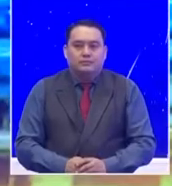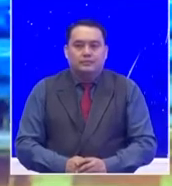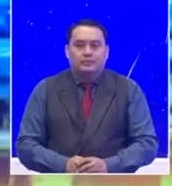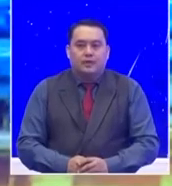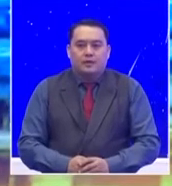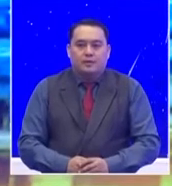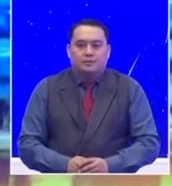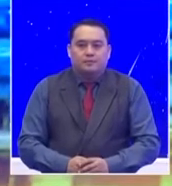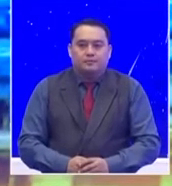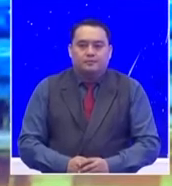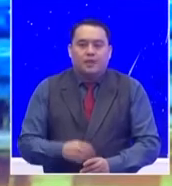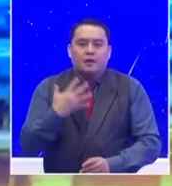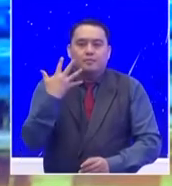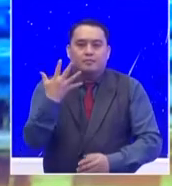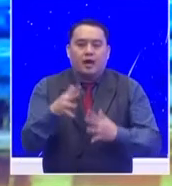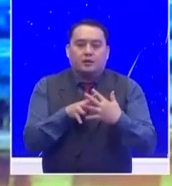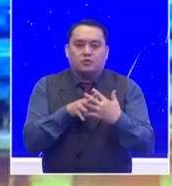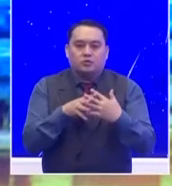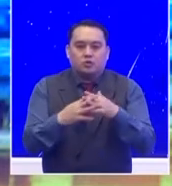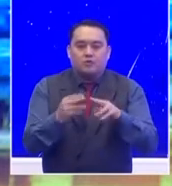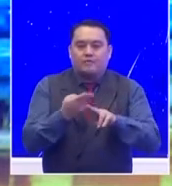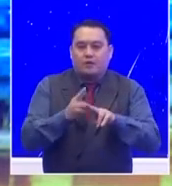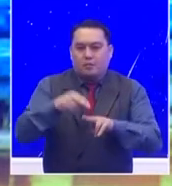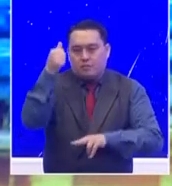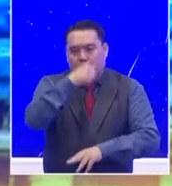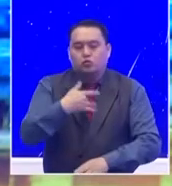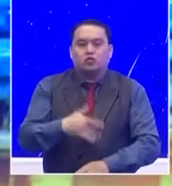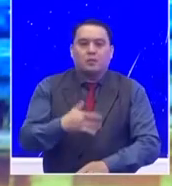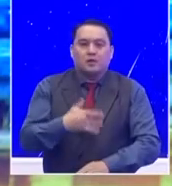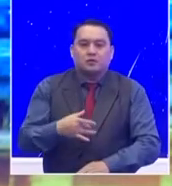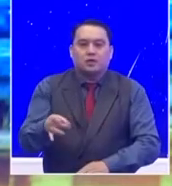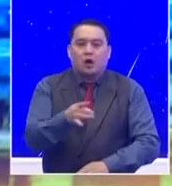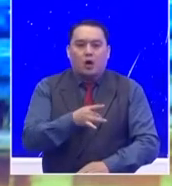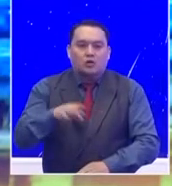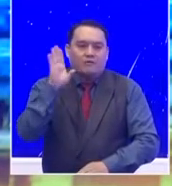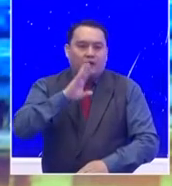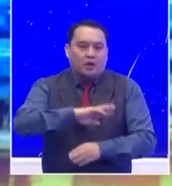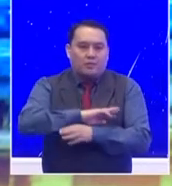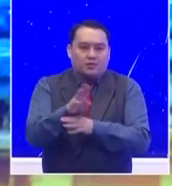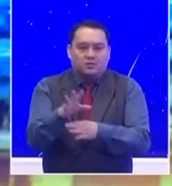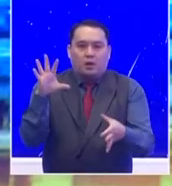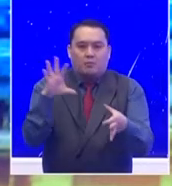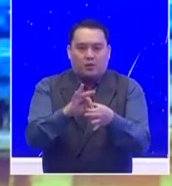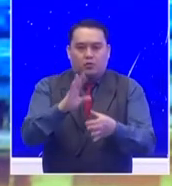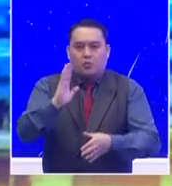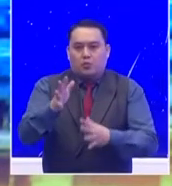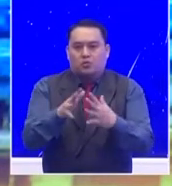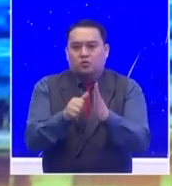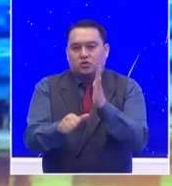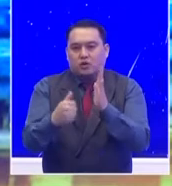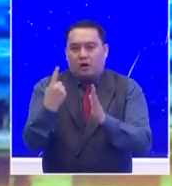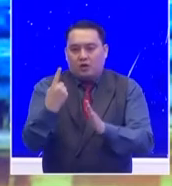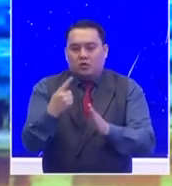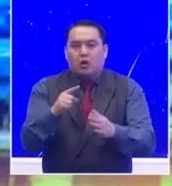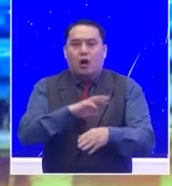5 населенных пунктов Жамбылского района в этом году подключат к системе водоснабжения. Тем самым все 61 сельский округ